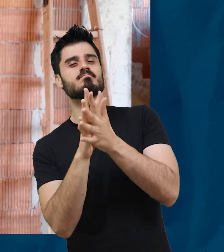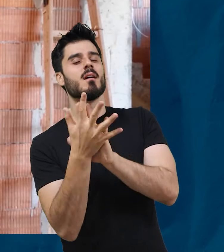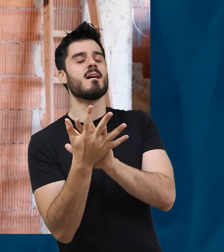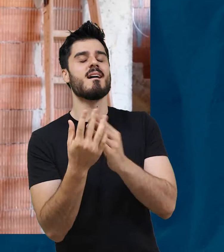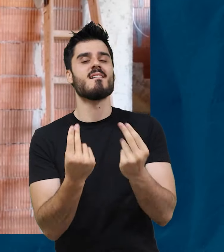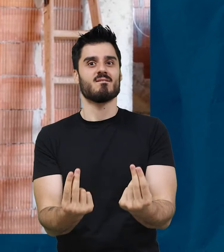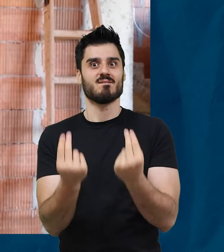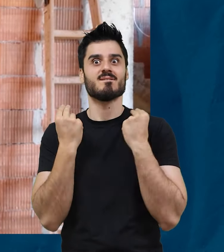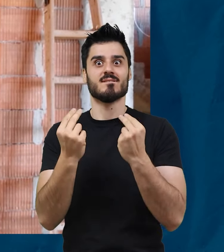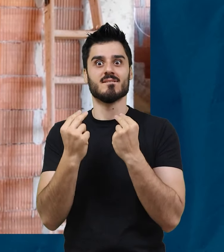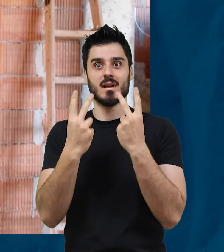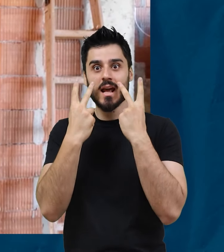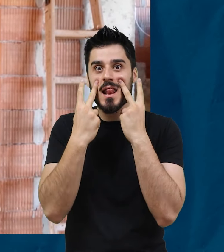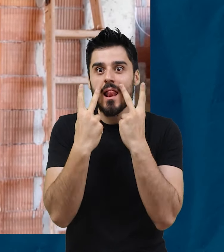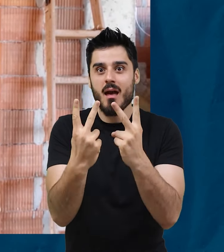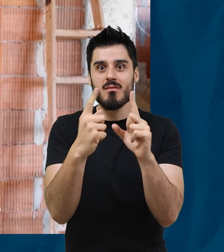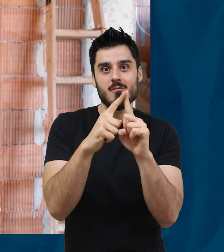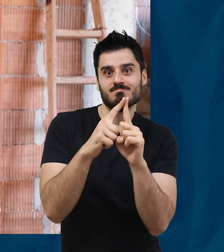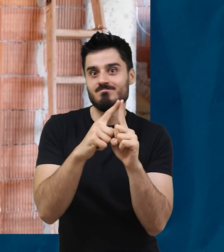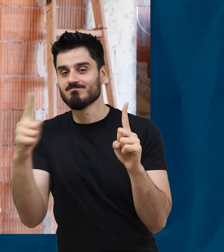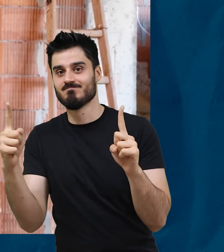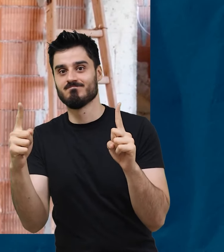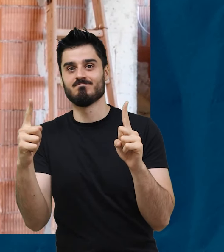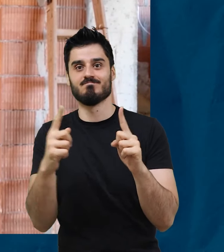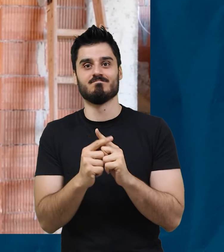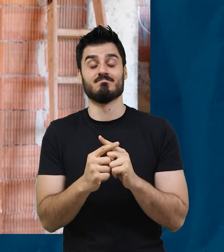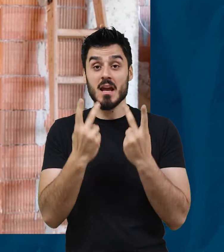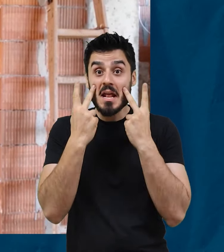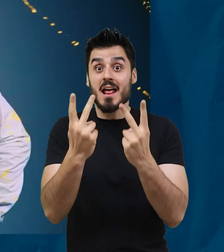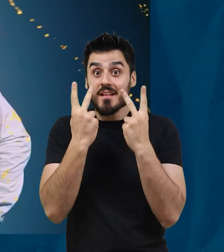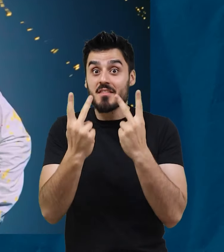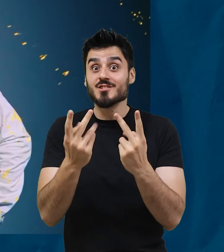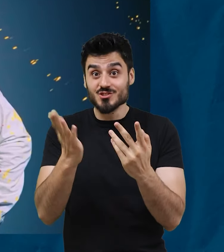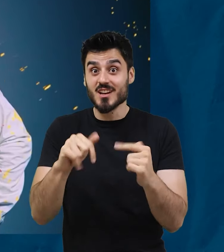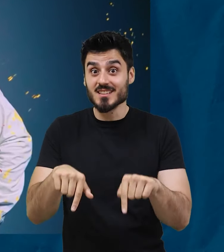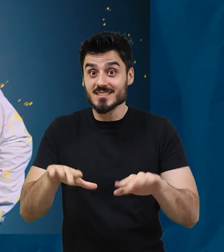толкова приятно, колкото и самата мечта. Гледайте ни, започваме!